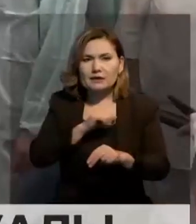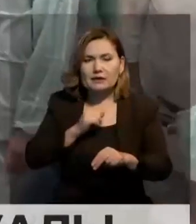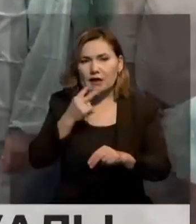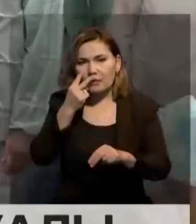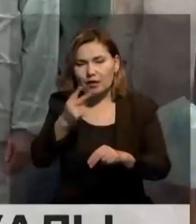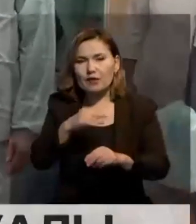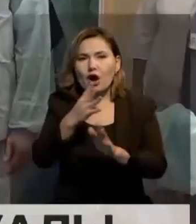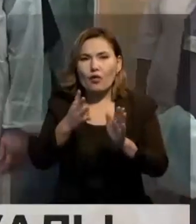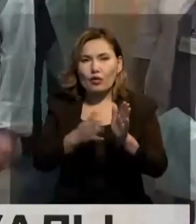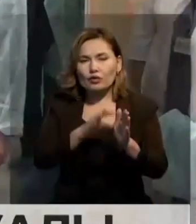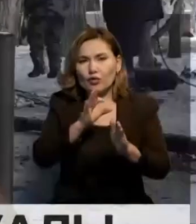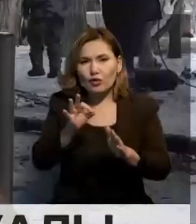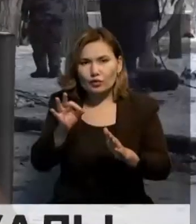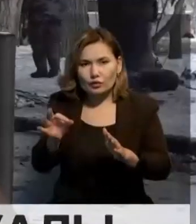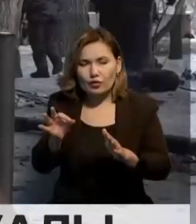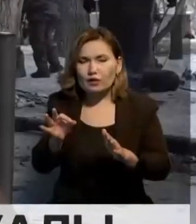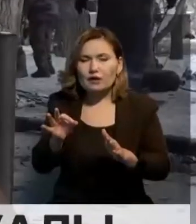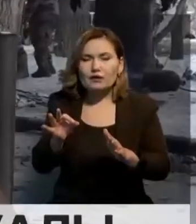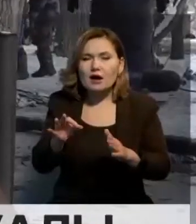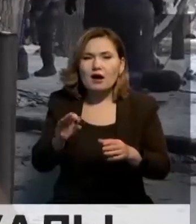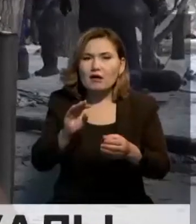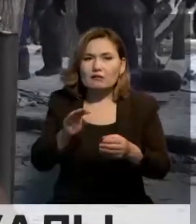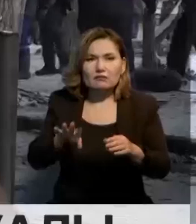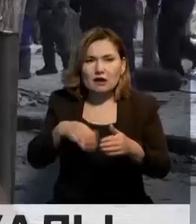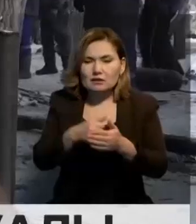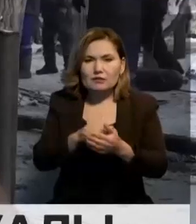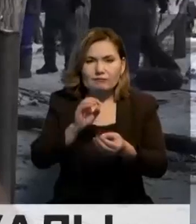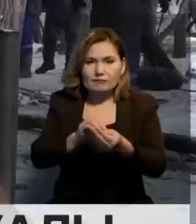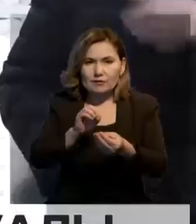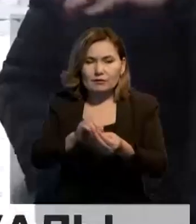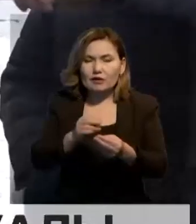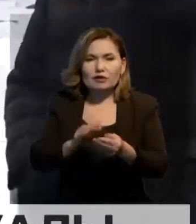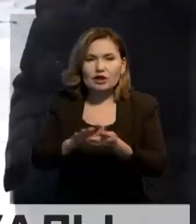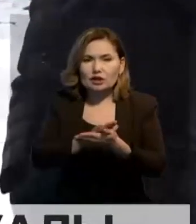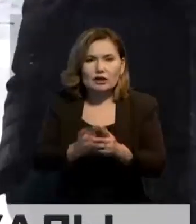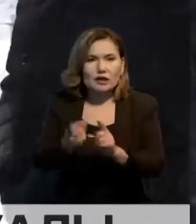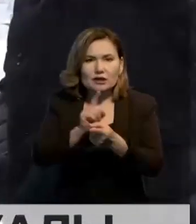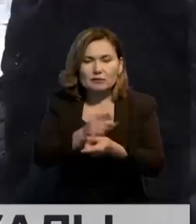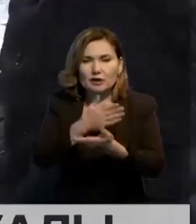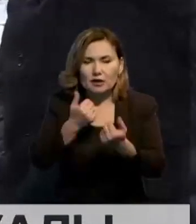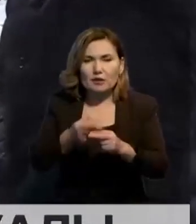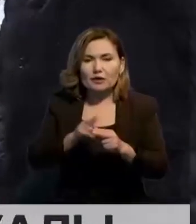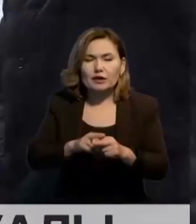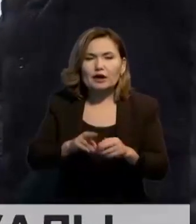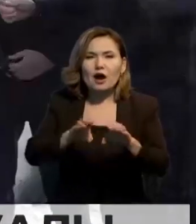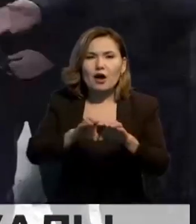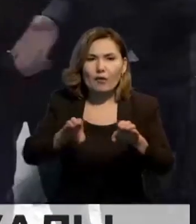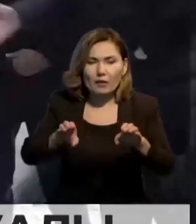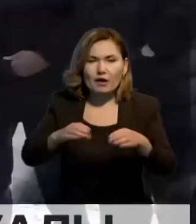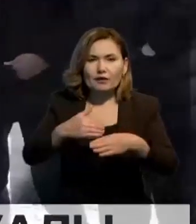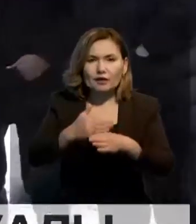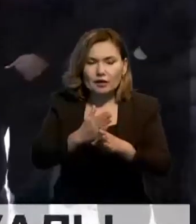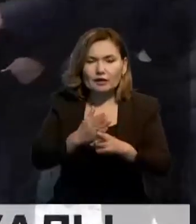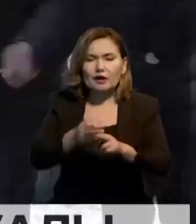сағат 19:00-ден асты, бірақ жағдай өзгерген жоқ. Яғни негізгі апат табылған Машқұр Жүсіп көшесінің бойындағы 17